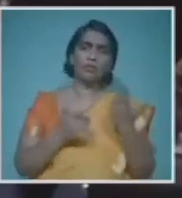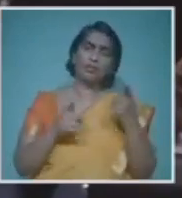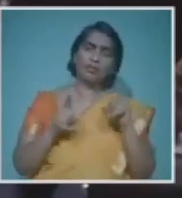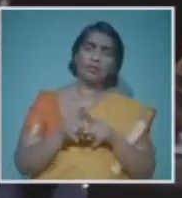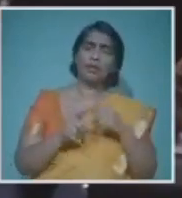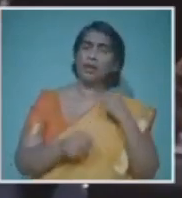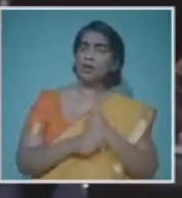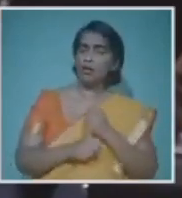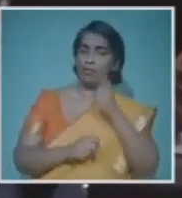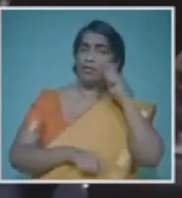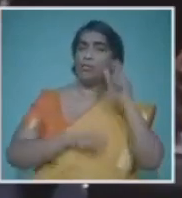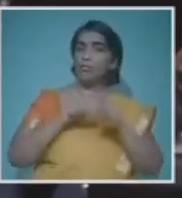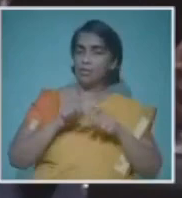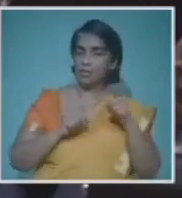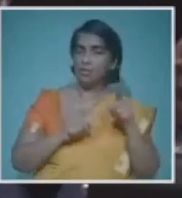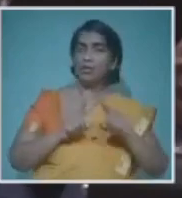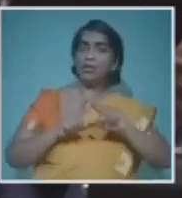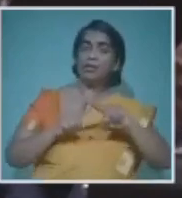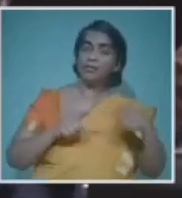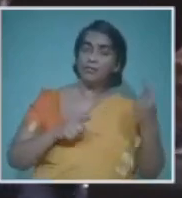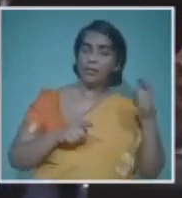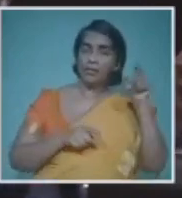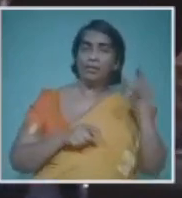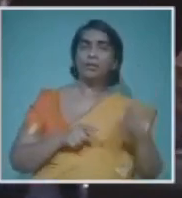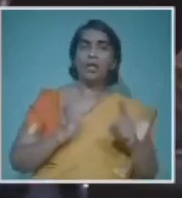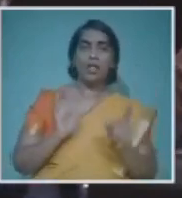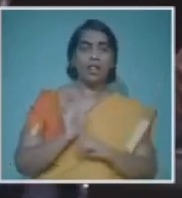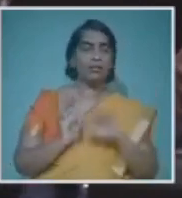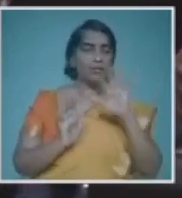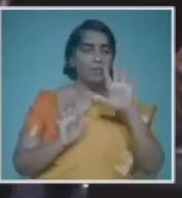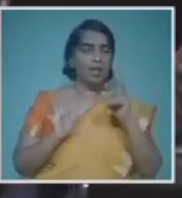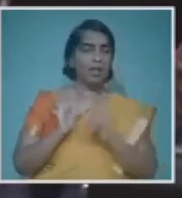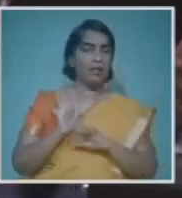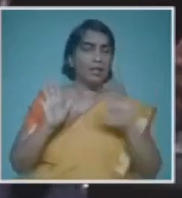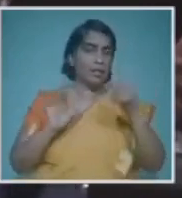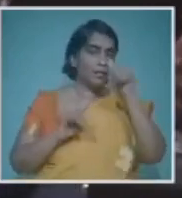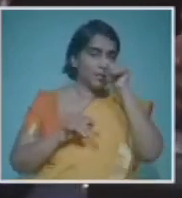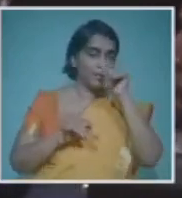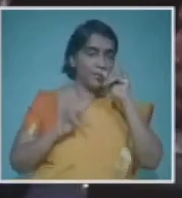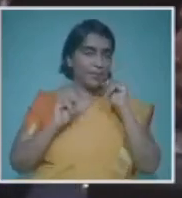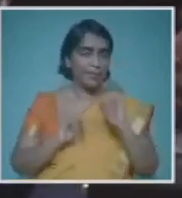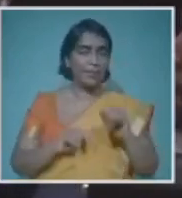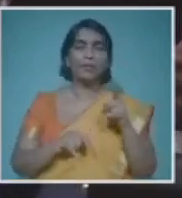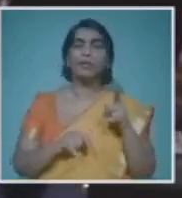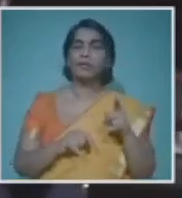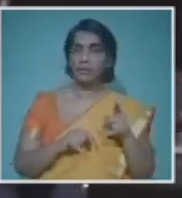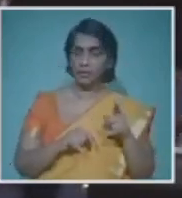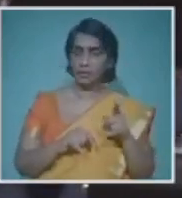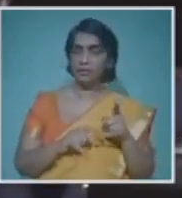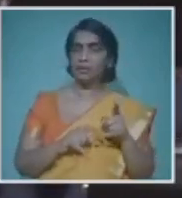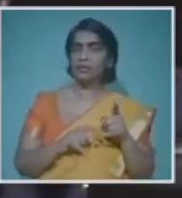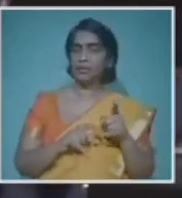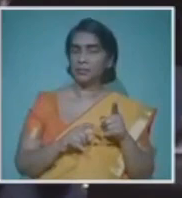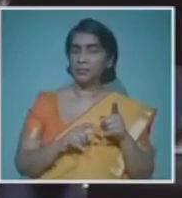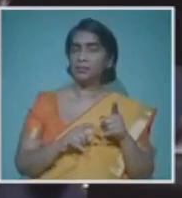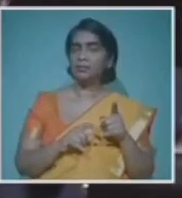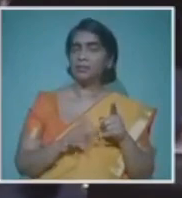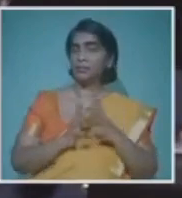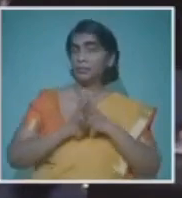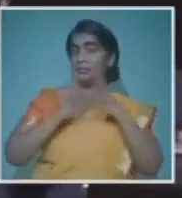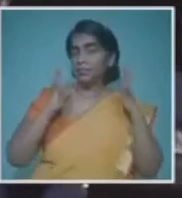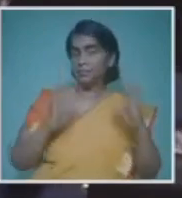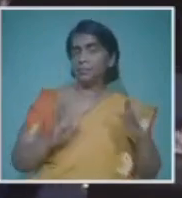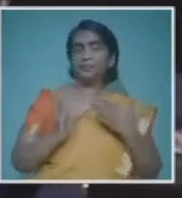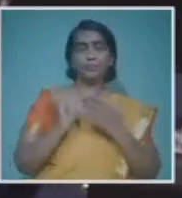වෙලාවට රජයේ නිලධාරියෙක් වෙනත් කෙනෙක් ලක්ෂ 5ක 10ක හෝරකමක් වංචාවක් පිළිබඳව අපි විශාල